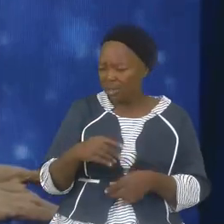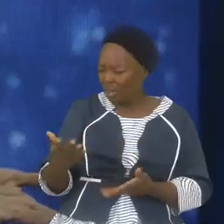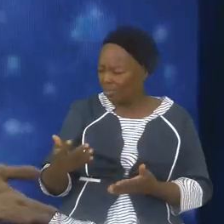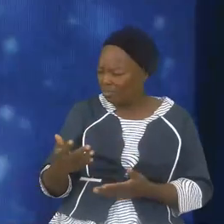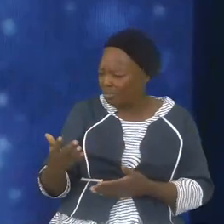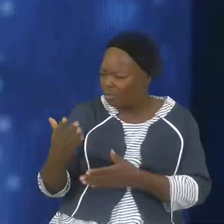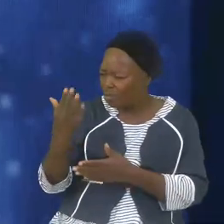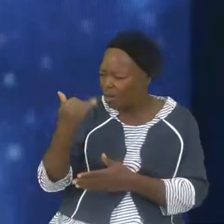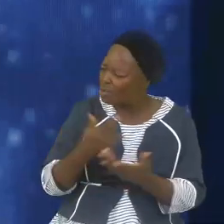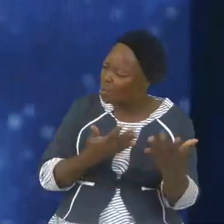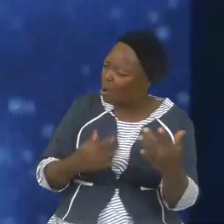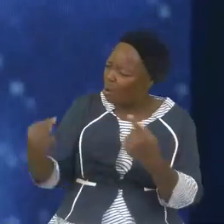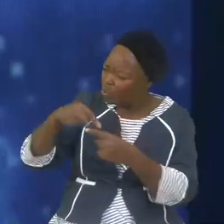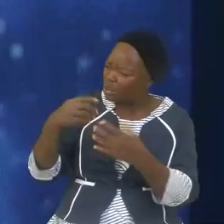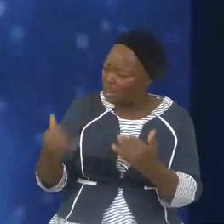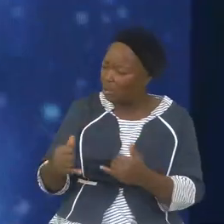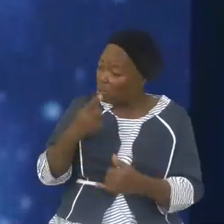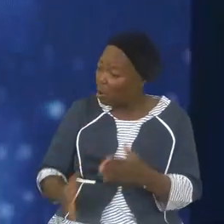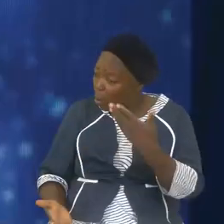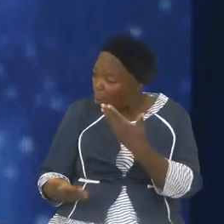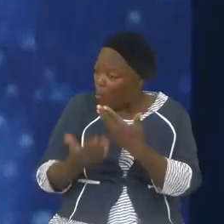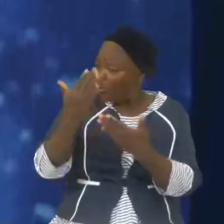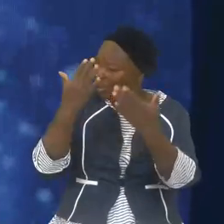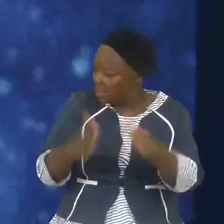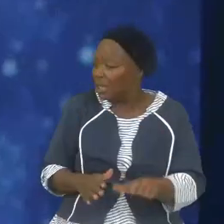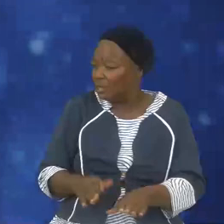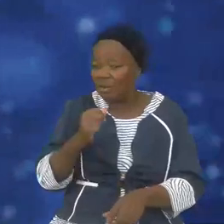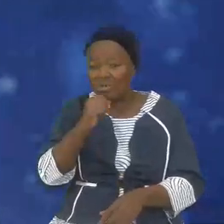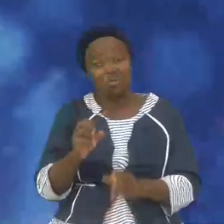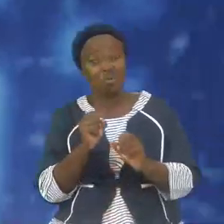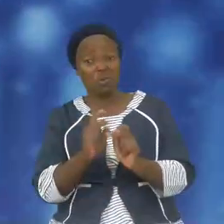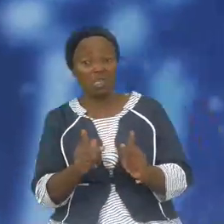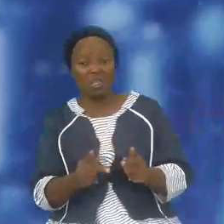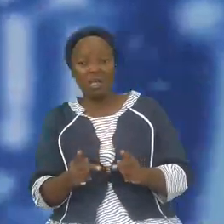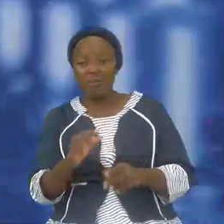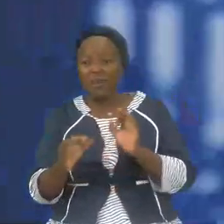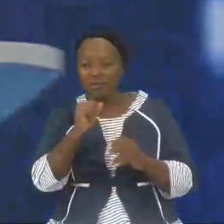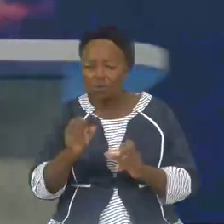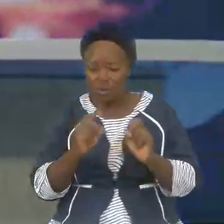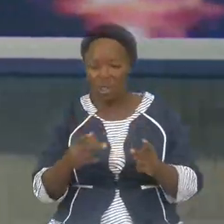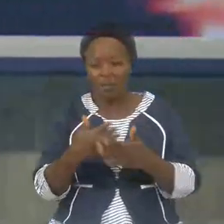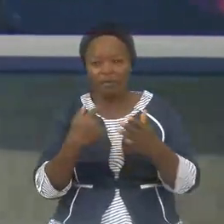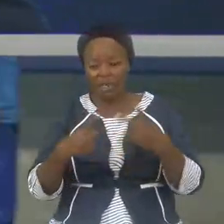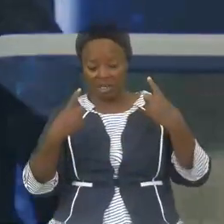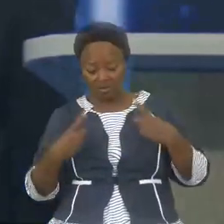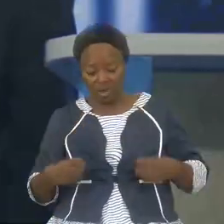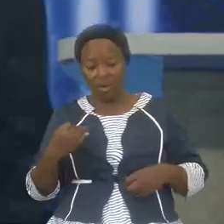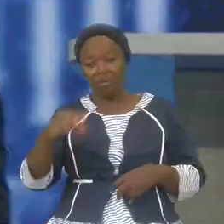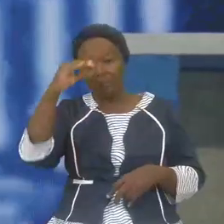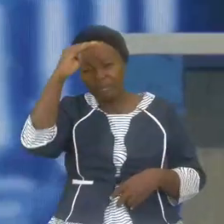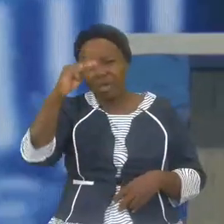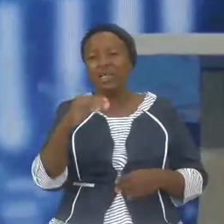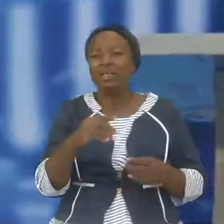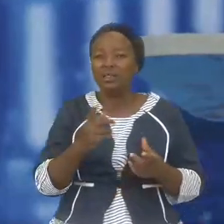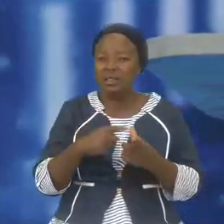dis, mais pourquoi tu as attendu jusqu'à ce temps-ci? Mais tu es presque à la mort. Mais tu n'es pas en santé. Si tu n'es pas en santé